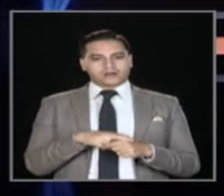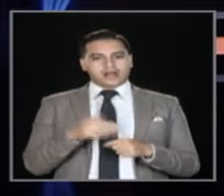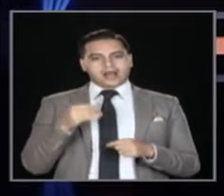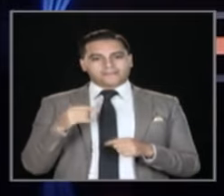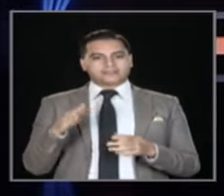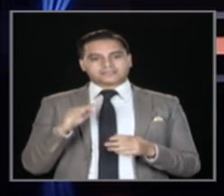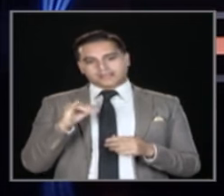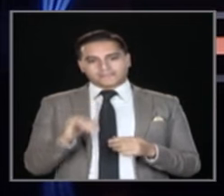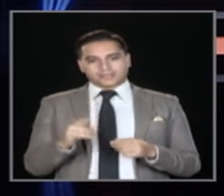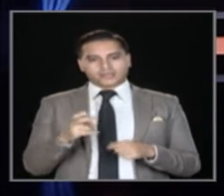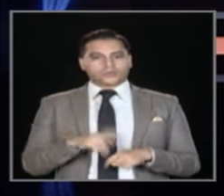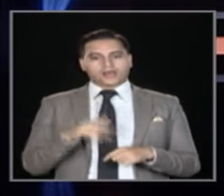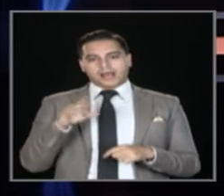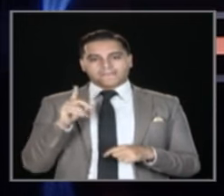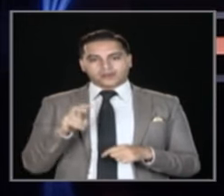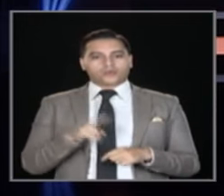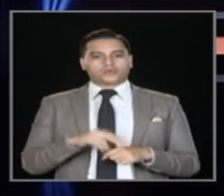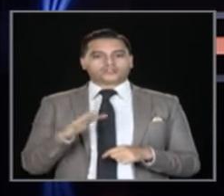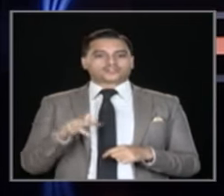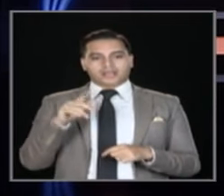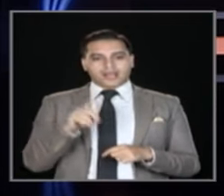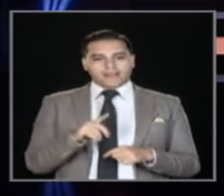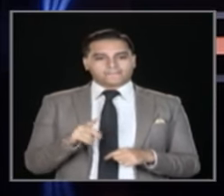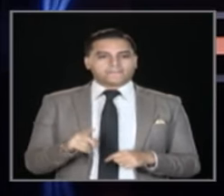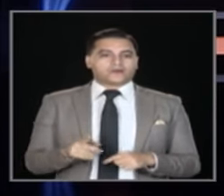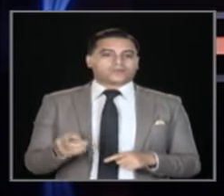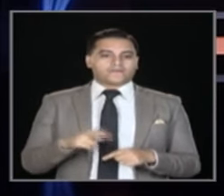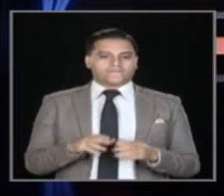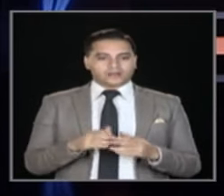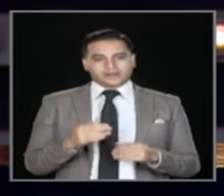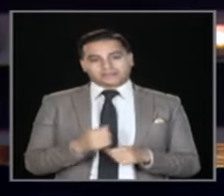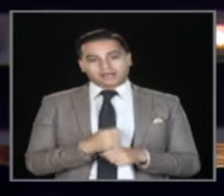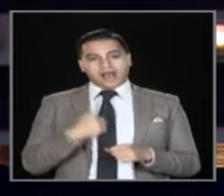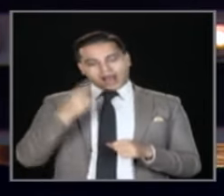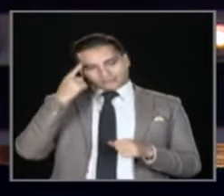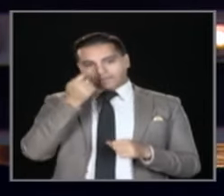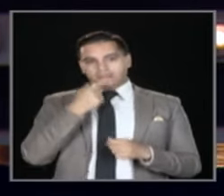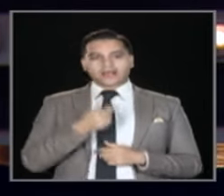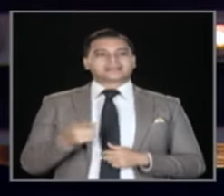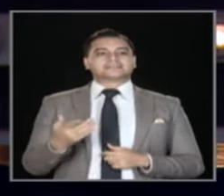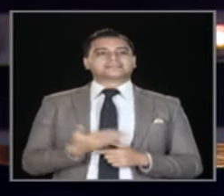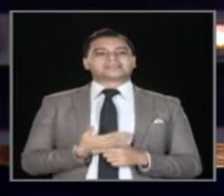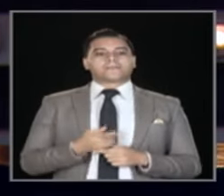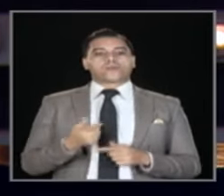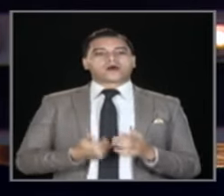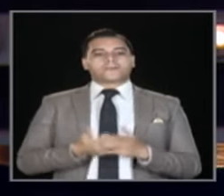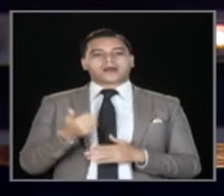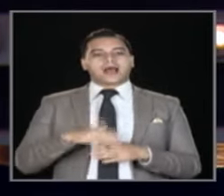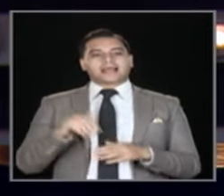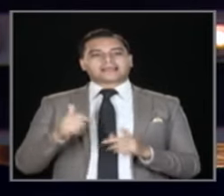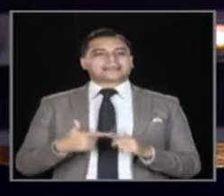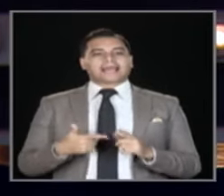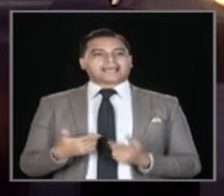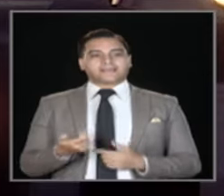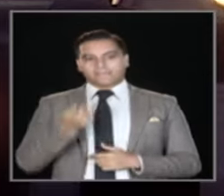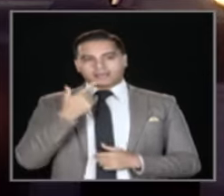سمير، هبه، شهاب، اي حد كان في الفريق، الدكتور محمد. انا عايز اعرف بتعيطوا على ايه وانتوا اصحاب المركز